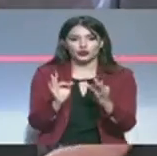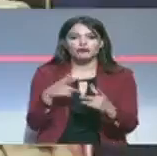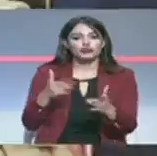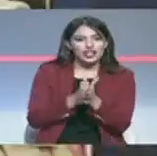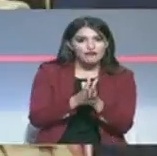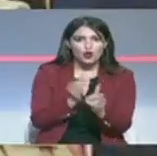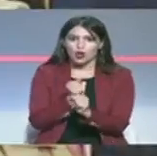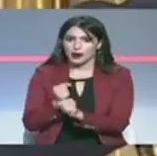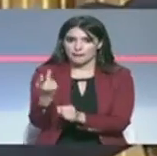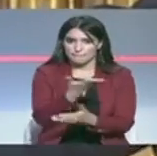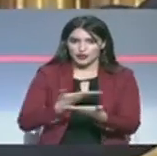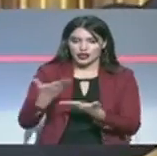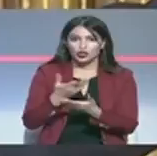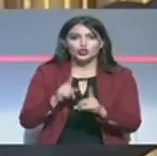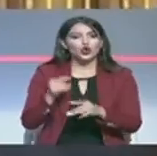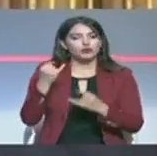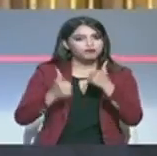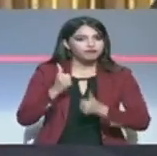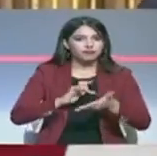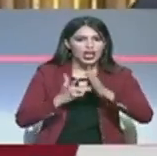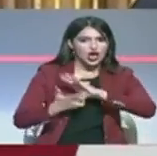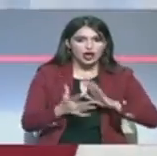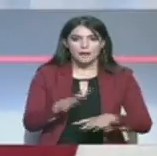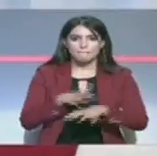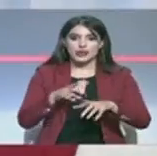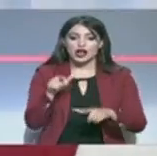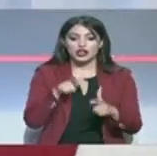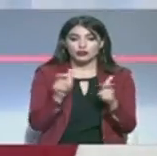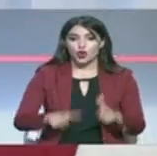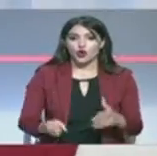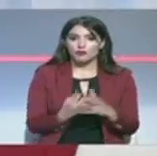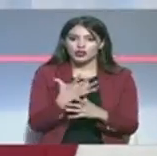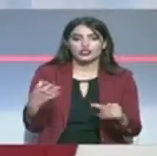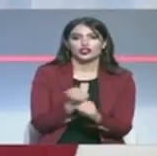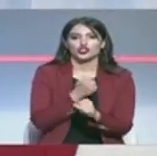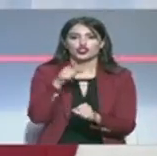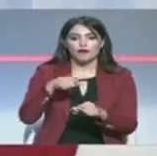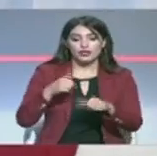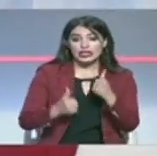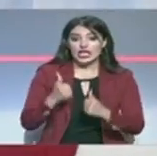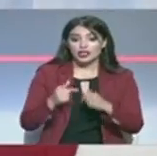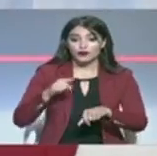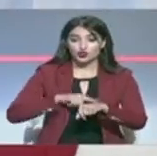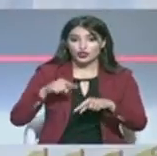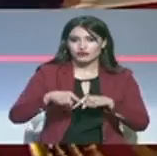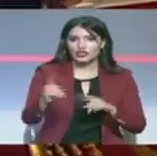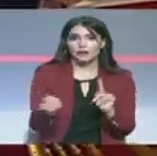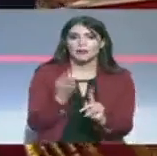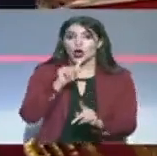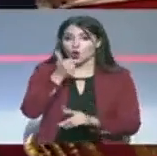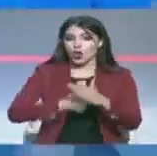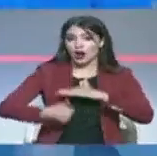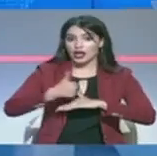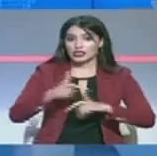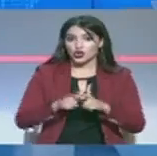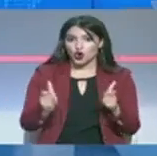التفاعل. امتحانات كثيرة على الحكومة الجديدة اجتيازها وتحديات أمامها في ظرف استثنائي يقول رئيسها